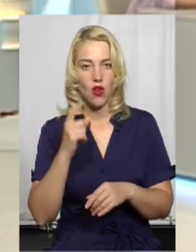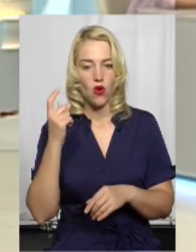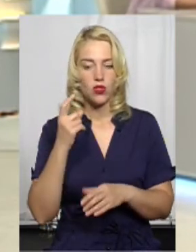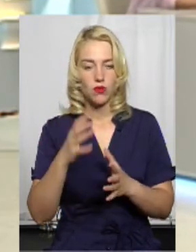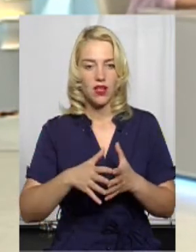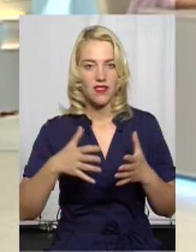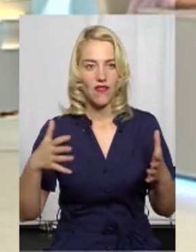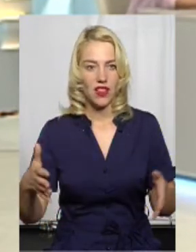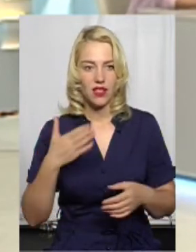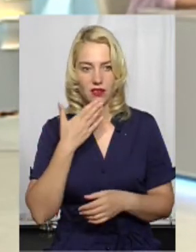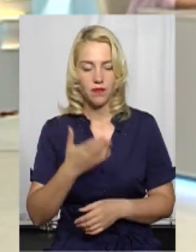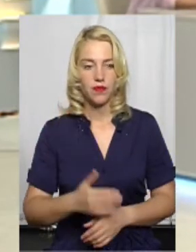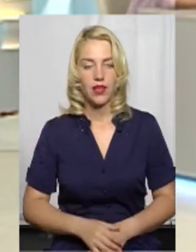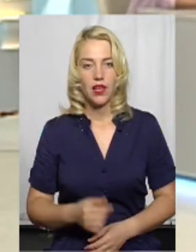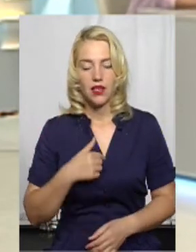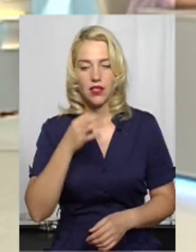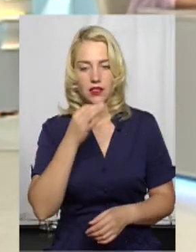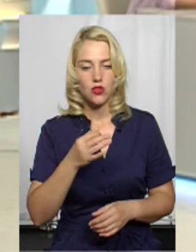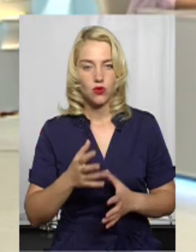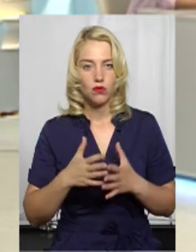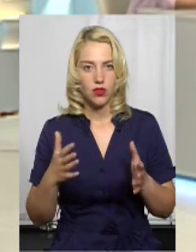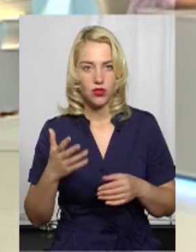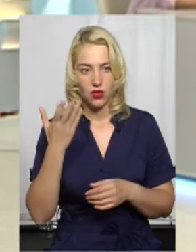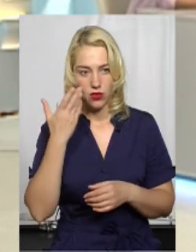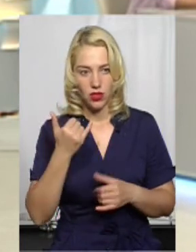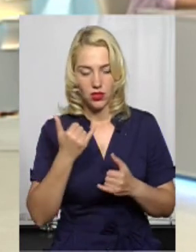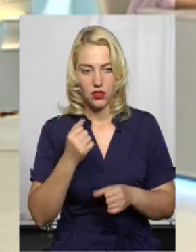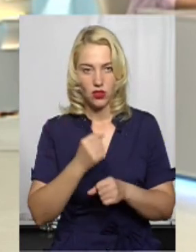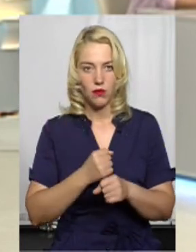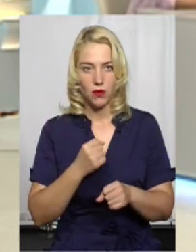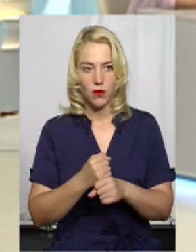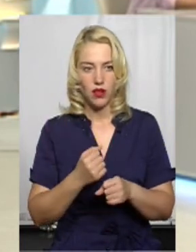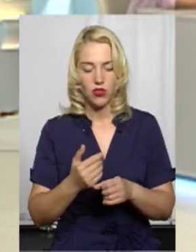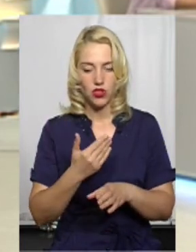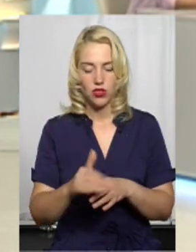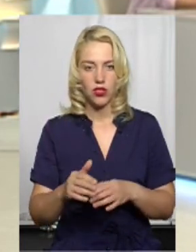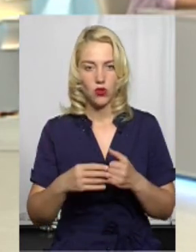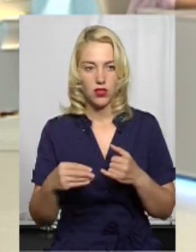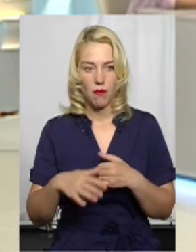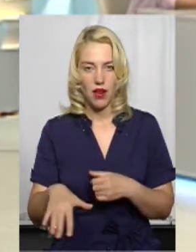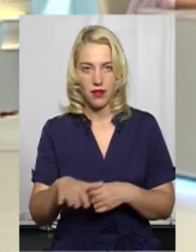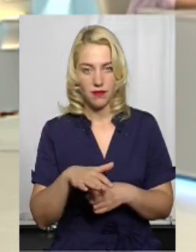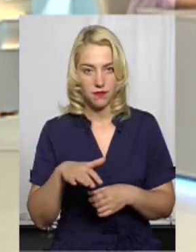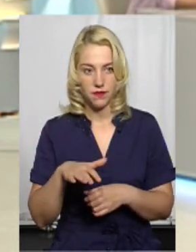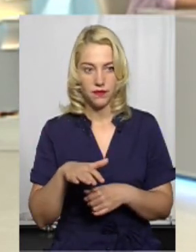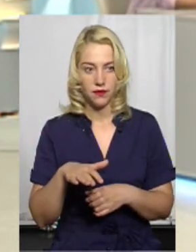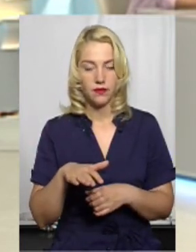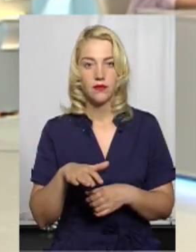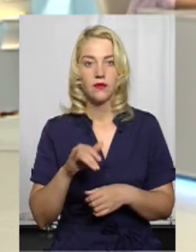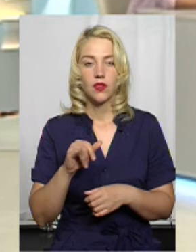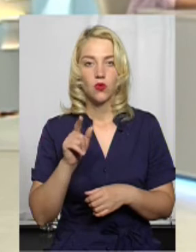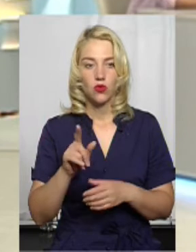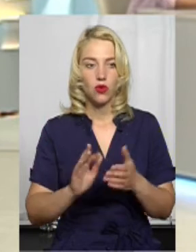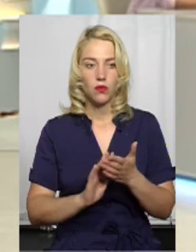господарства велике? Я вам скажу більше, коли фермер зараз обробляє якусь частину землі, в